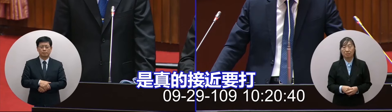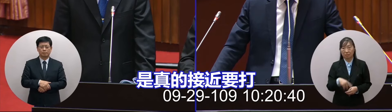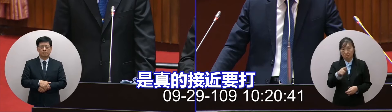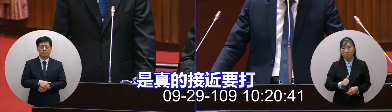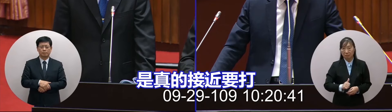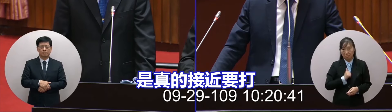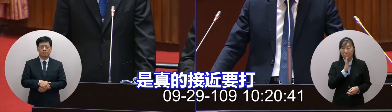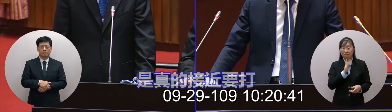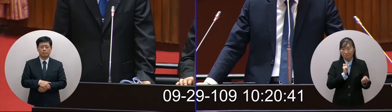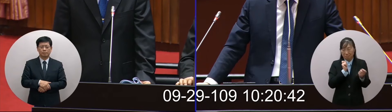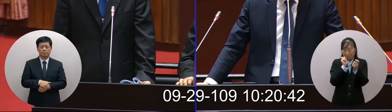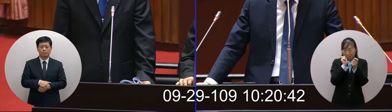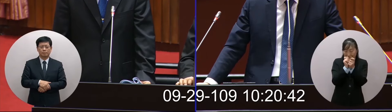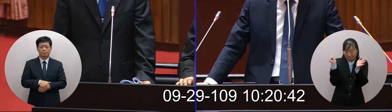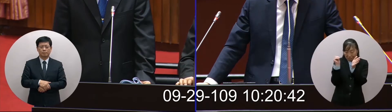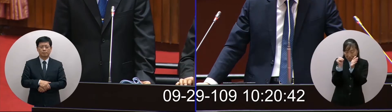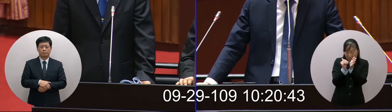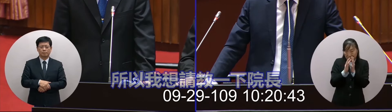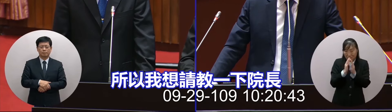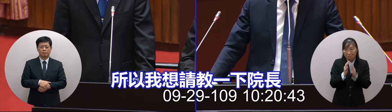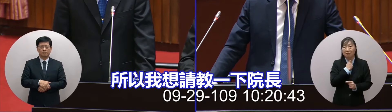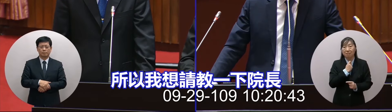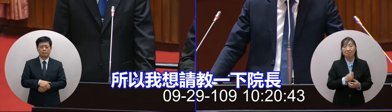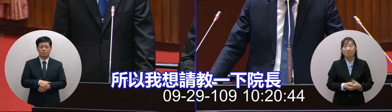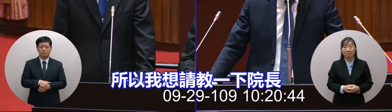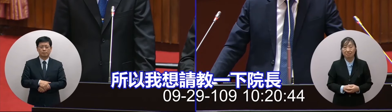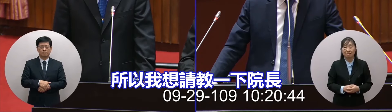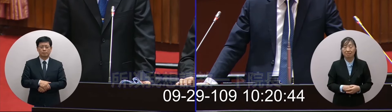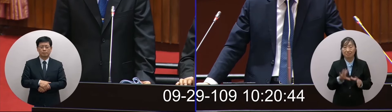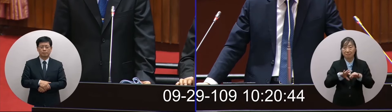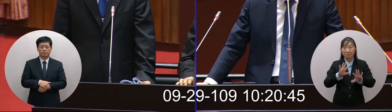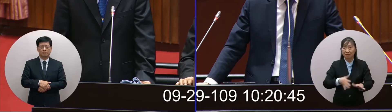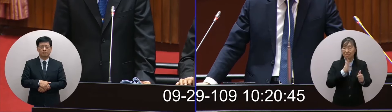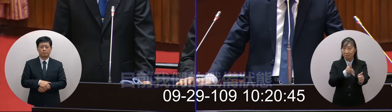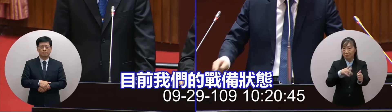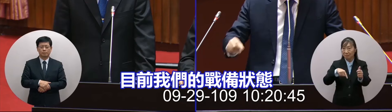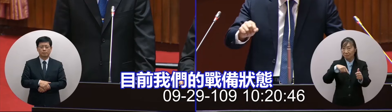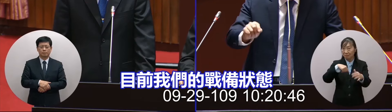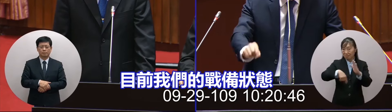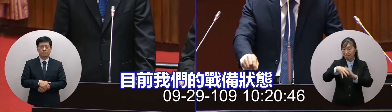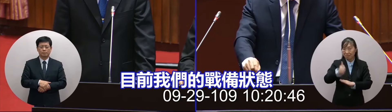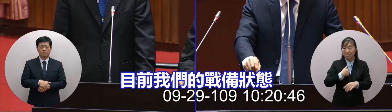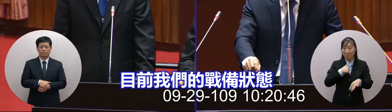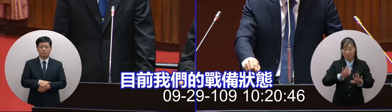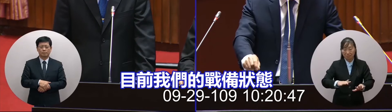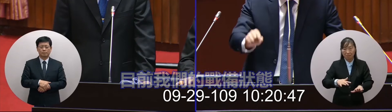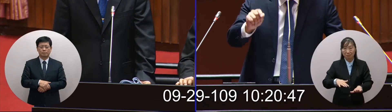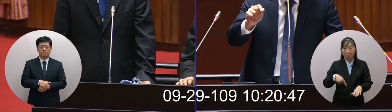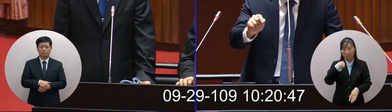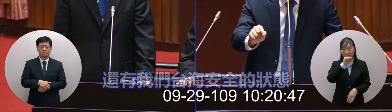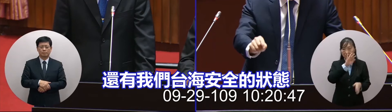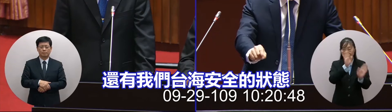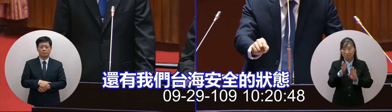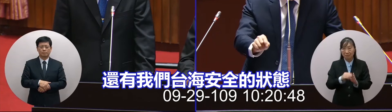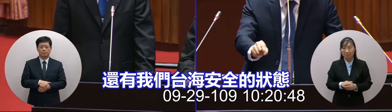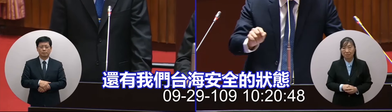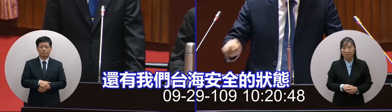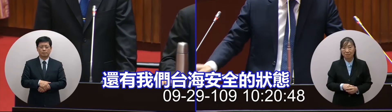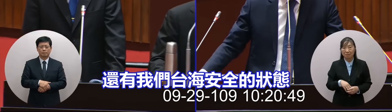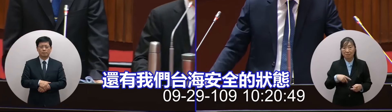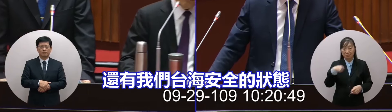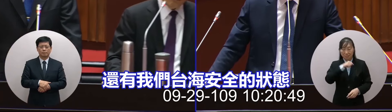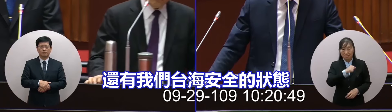哦，那是真的接近要打了，所以我想请教一下院长， 目前我们的战备状态，还有我